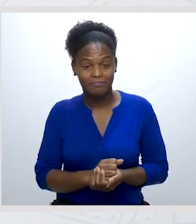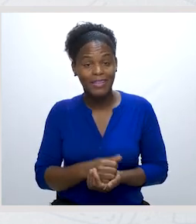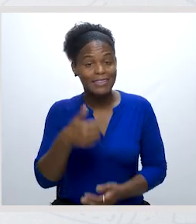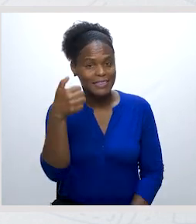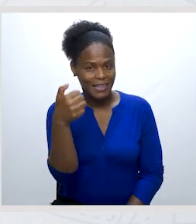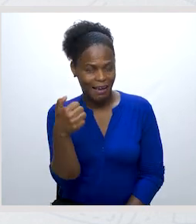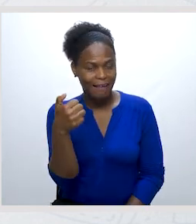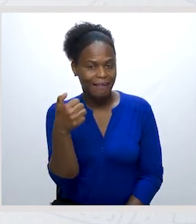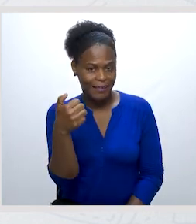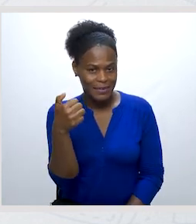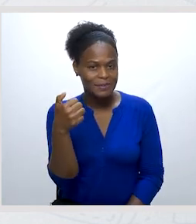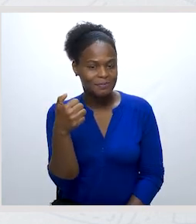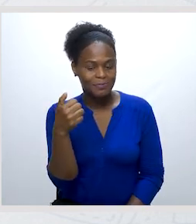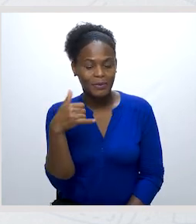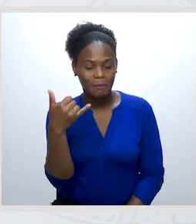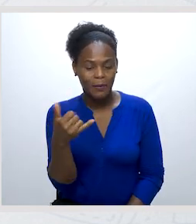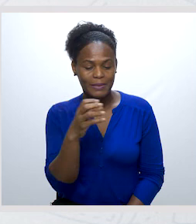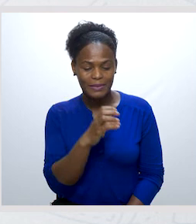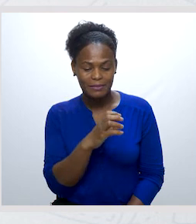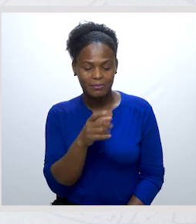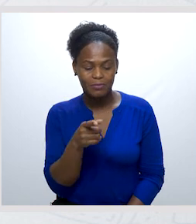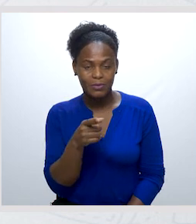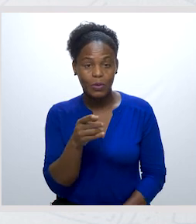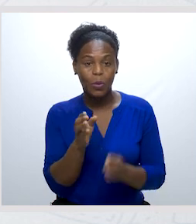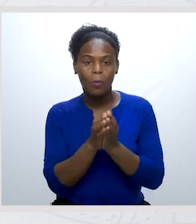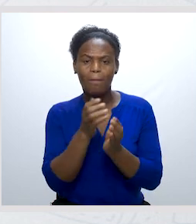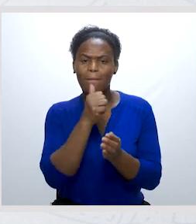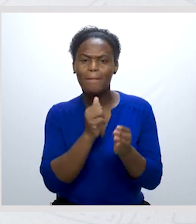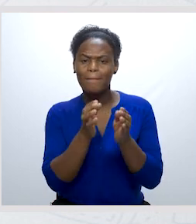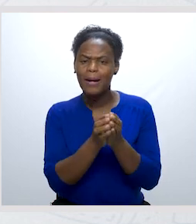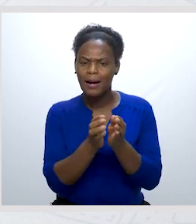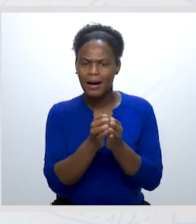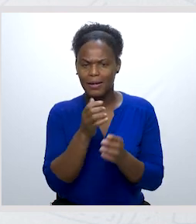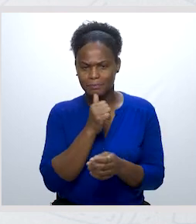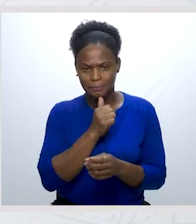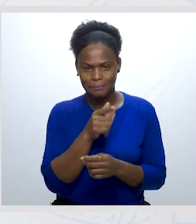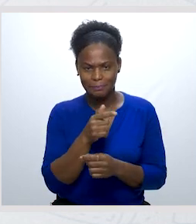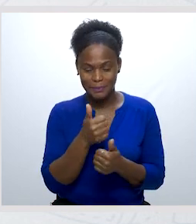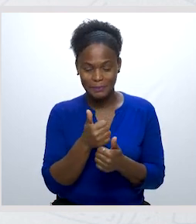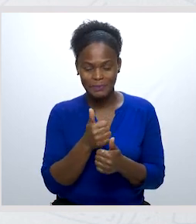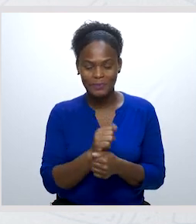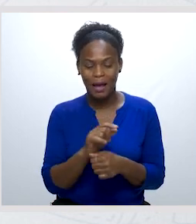bien. C'est le tomate. Très bien. Ensuite,